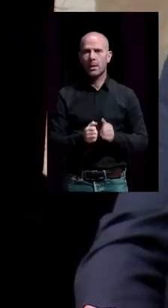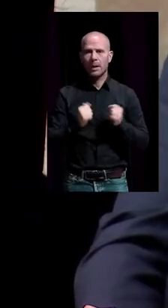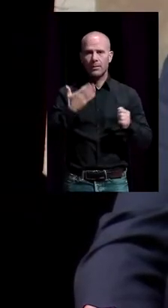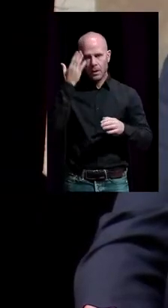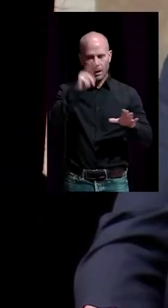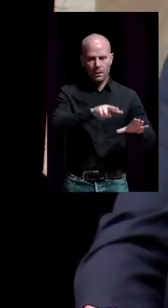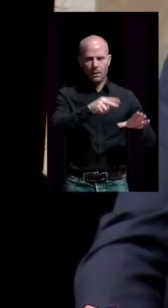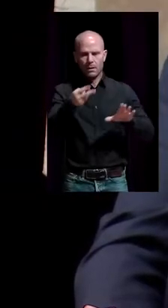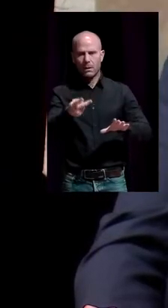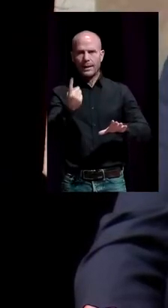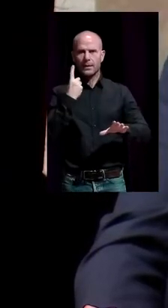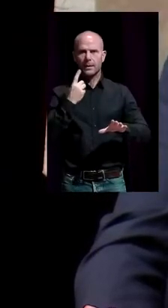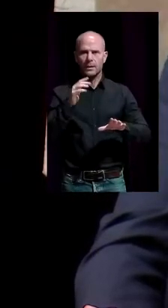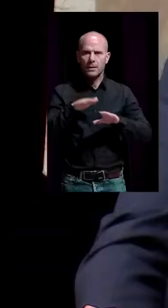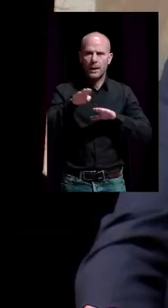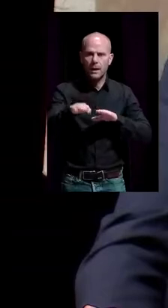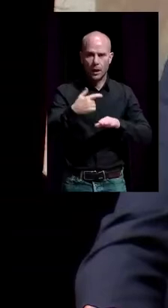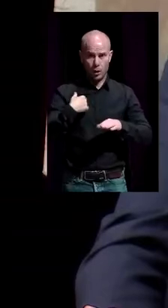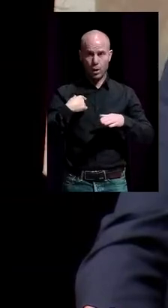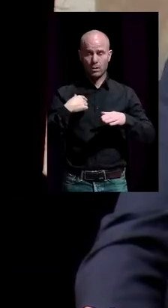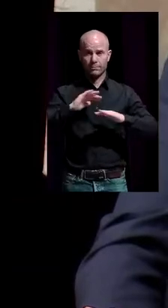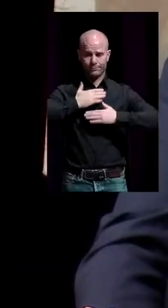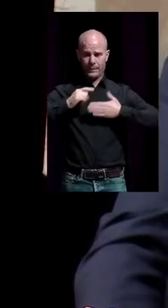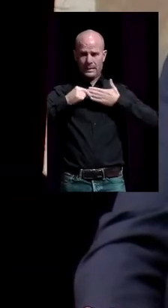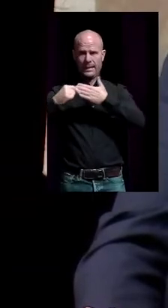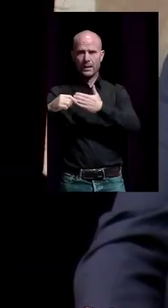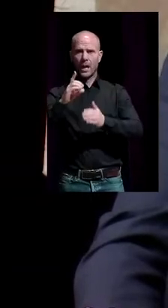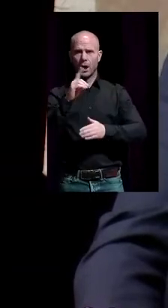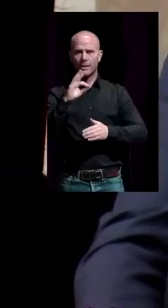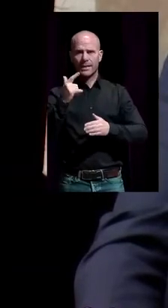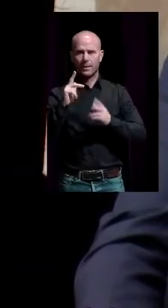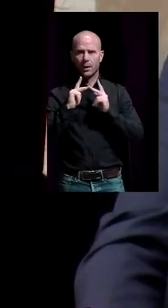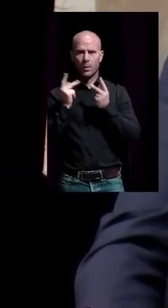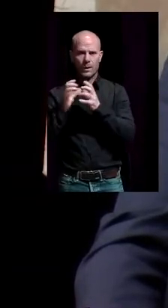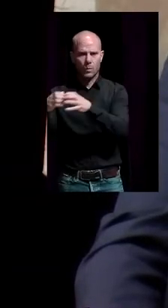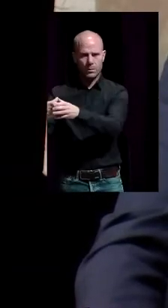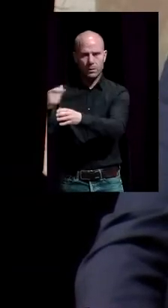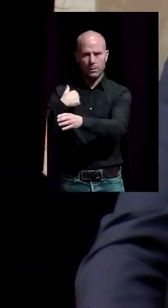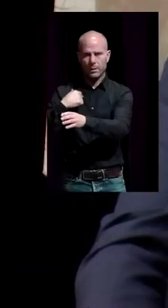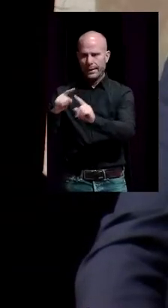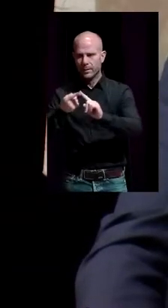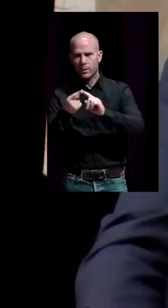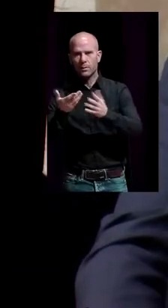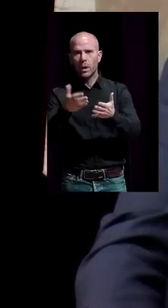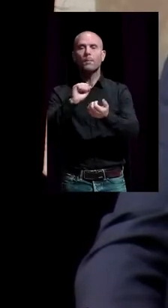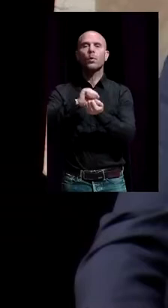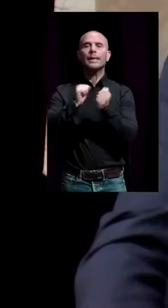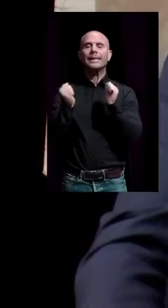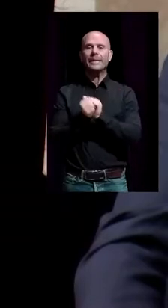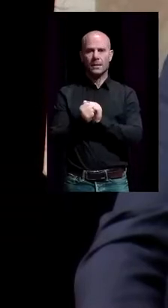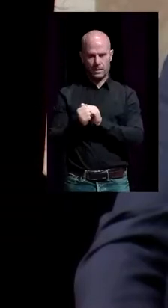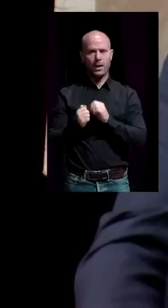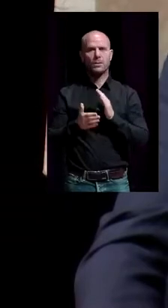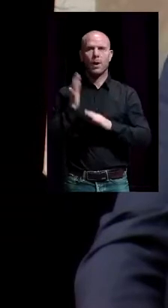ett steg vidare. Jag ledde ju själv en kommission, Lancet-kommission, som introducerade då de politiska determinanter för